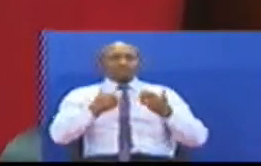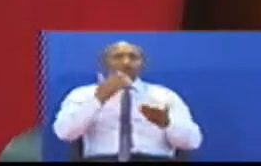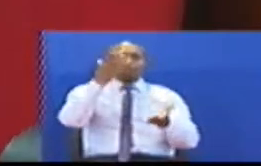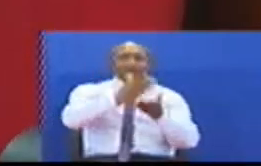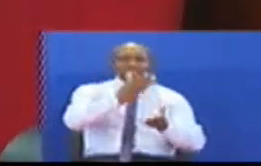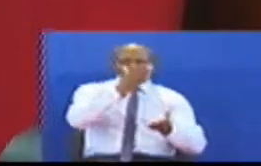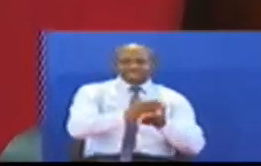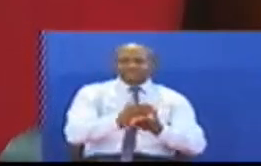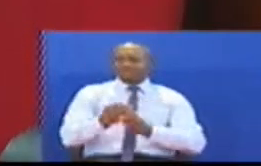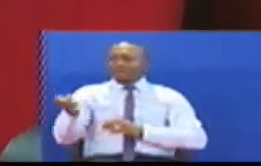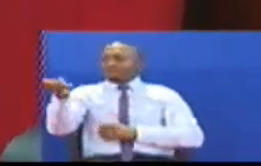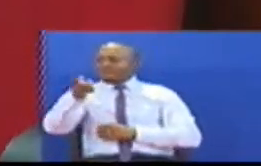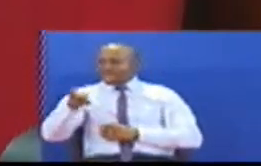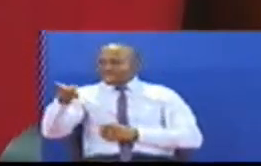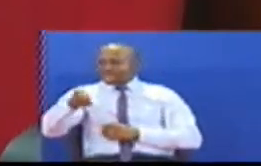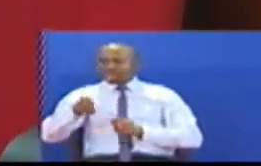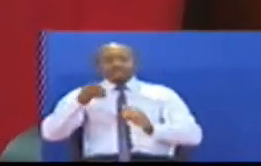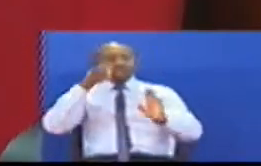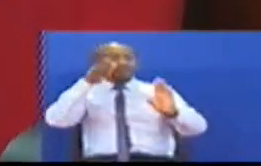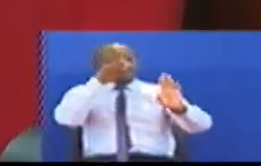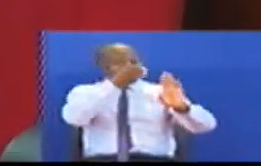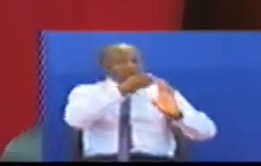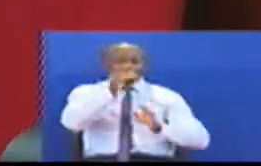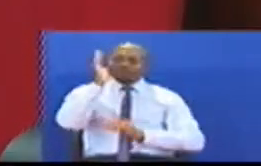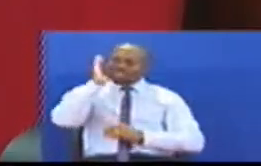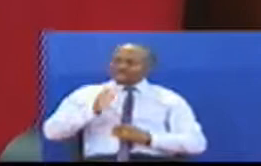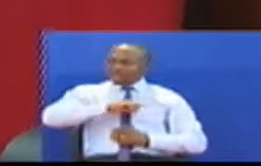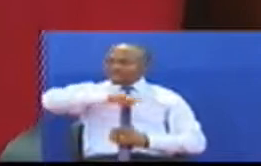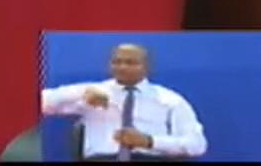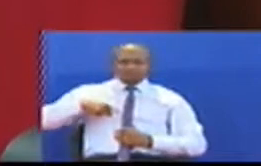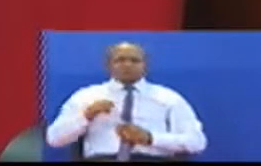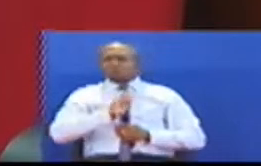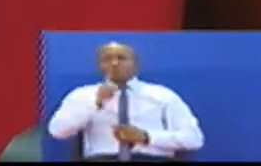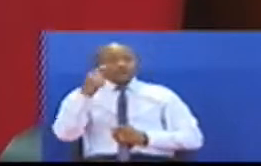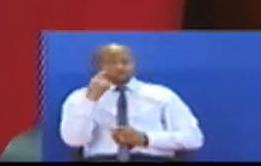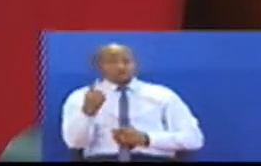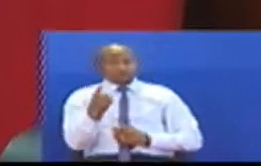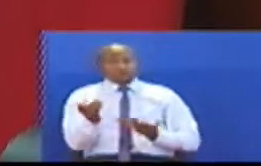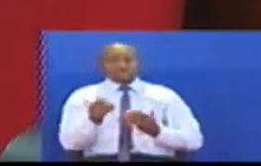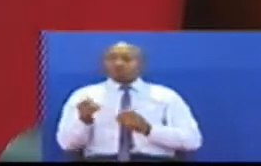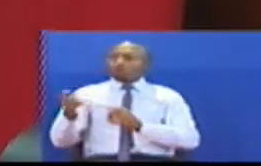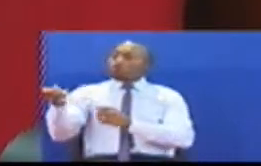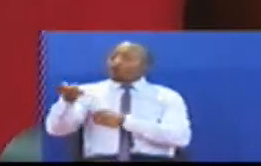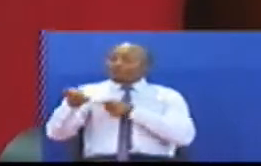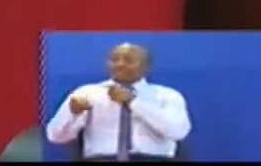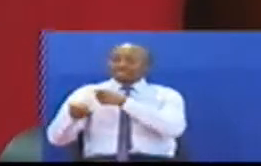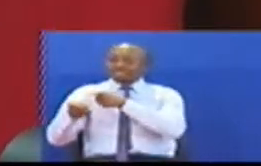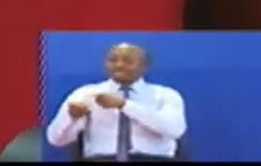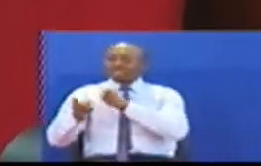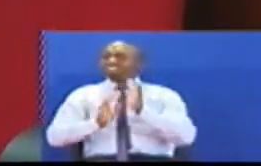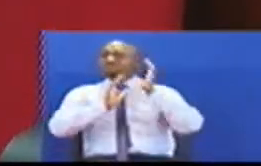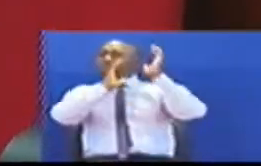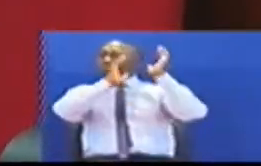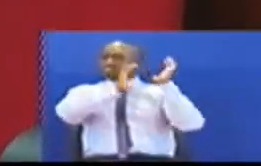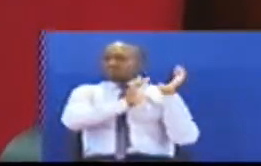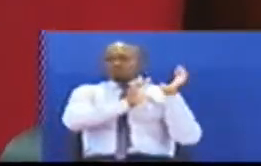kuhakikisha haya madeni ili kusudi hawa vijana wetu wasije wakaona kwamba kuchukua mkopo imekuwa ni burden kubwa sana